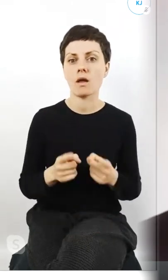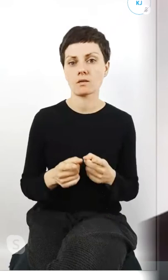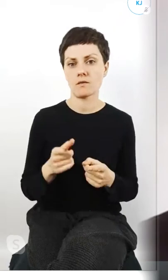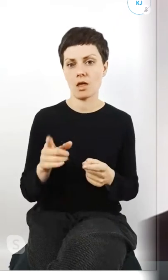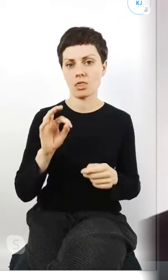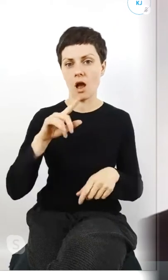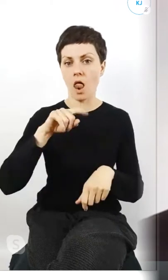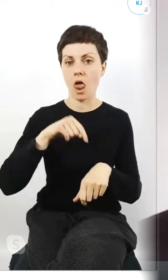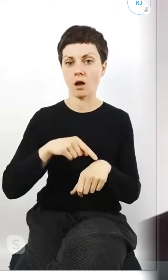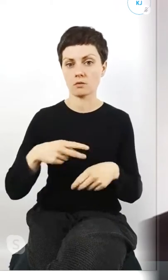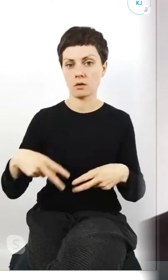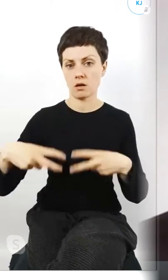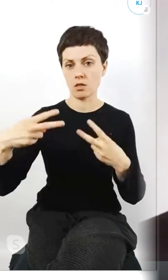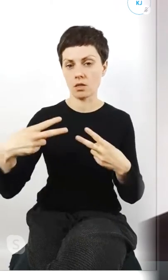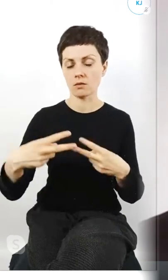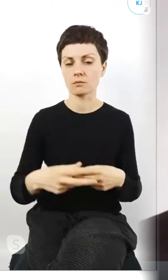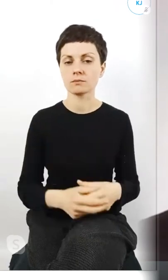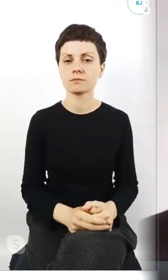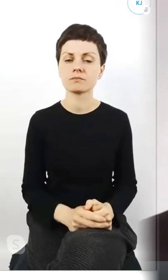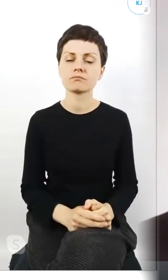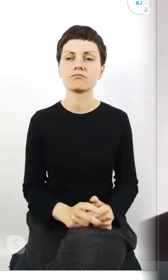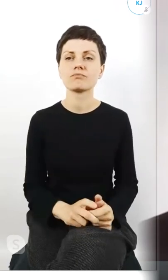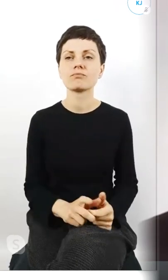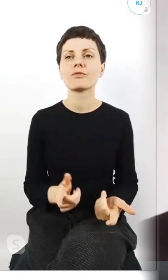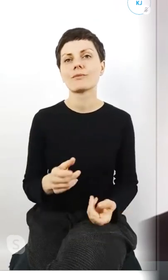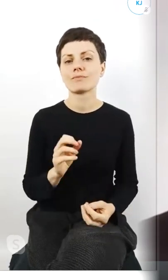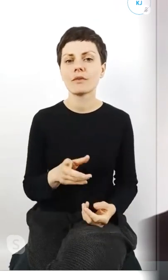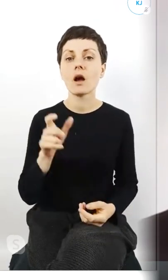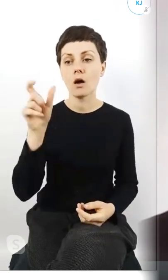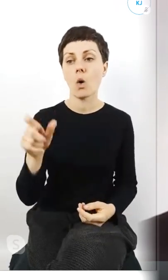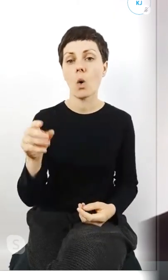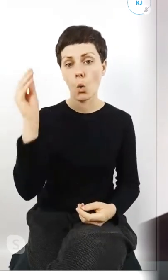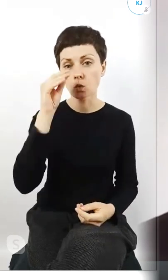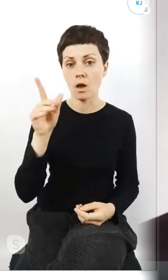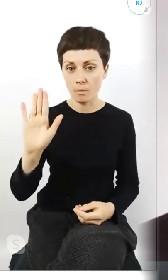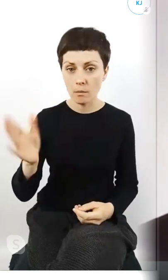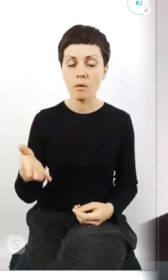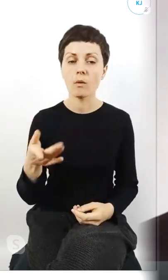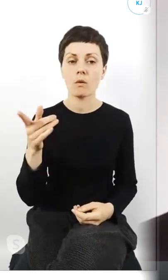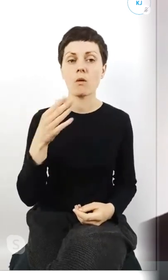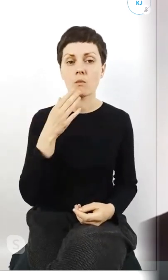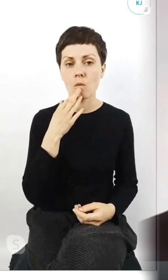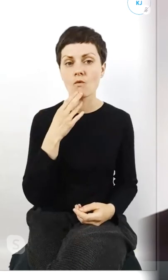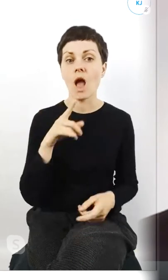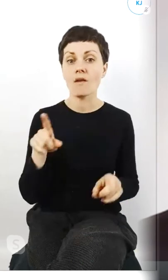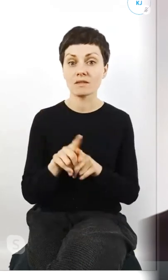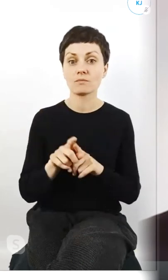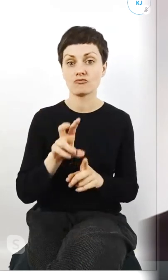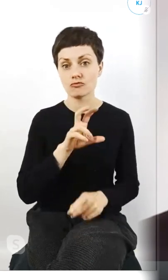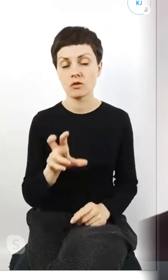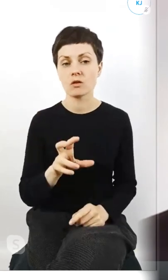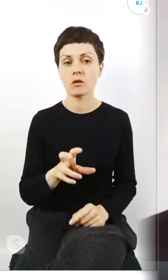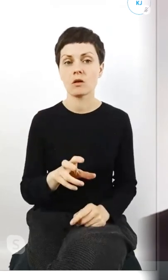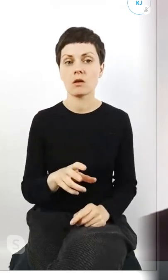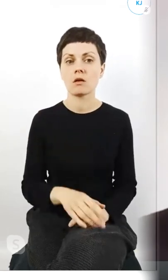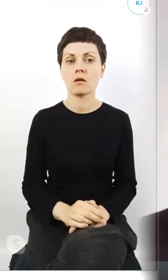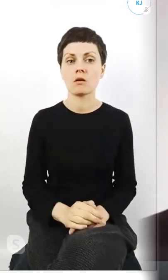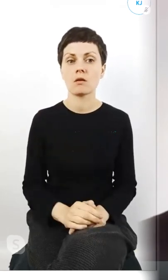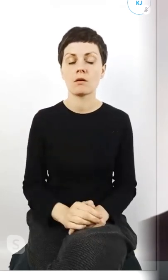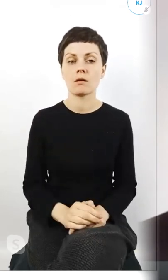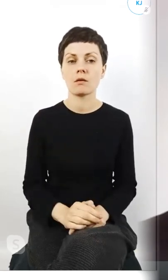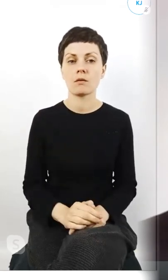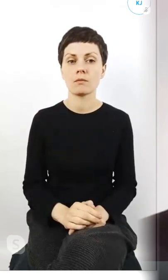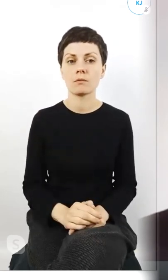taką lekcję online, co z tego, że na przykład uczeń będzie mówił, a w tym samym czasie będzie go